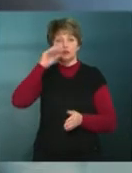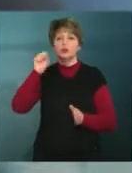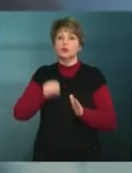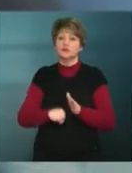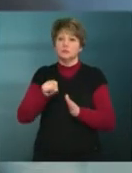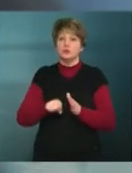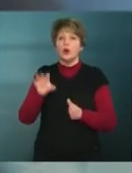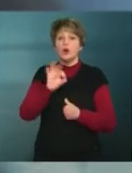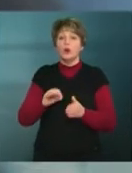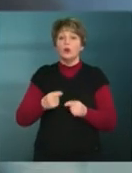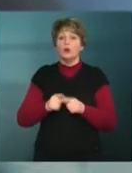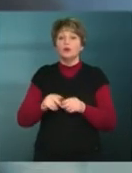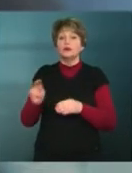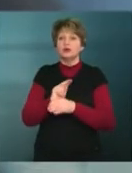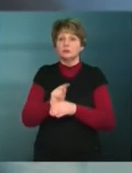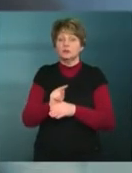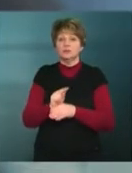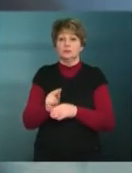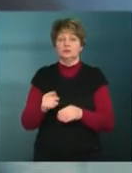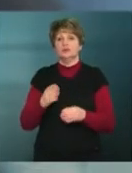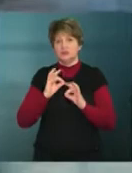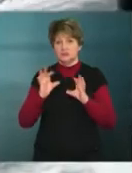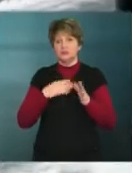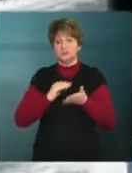Про ліквідацію наслідків негоди – Ольга Хорошко.